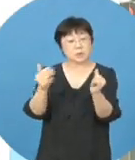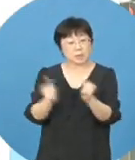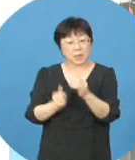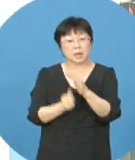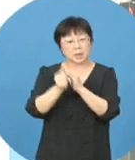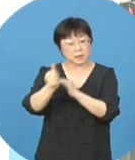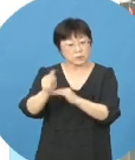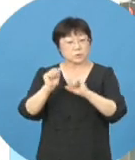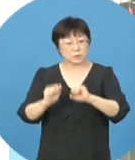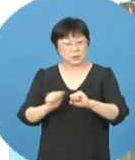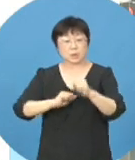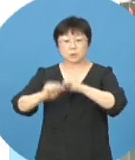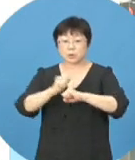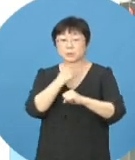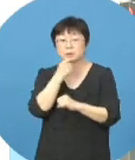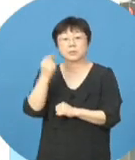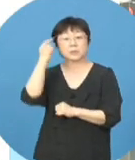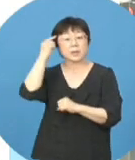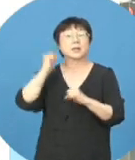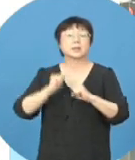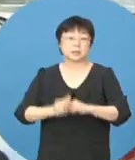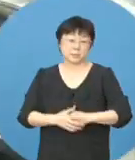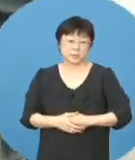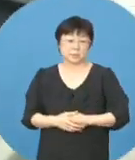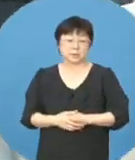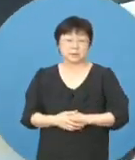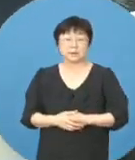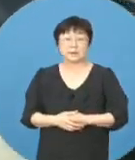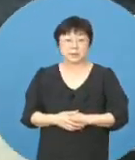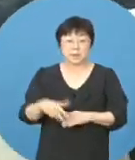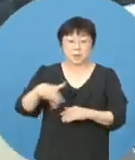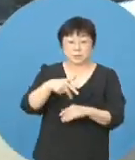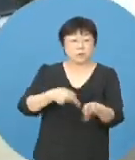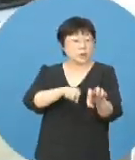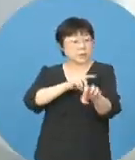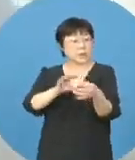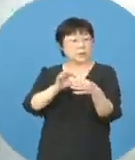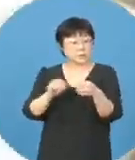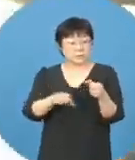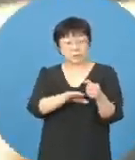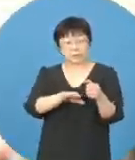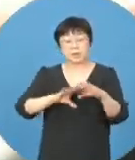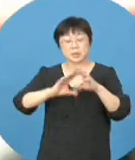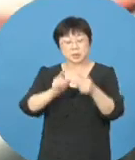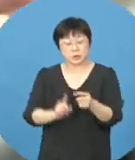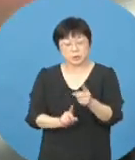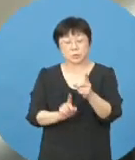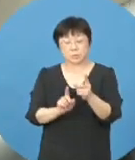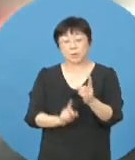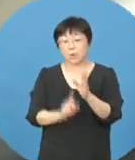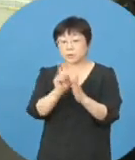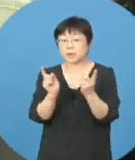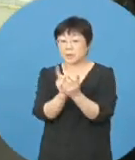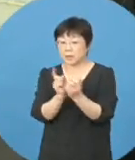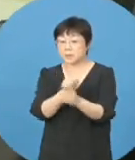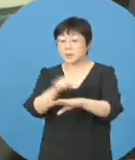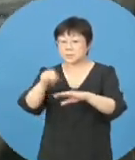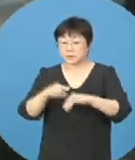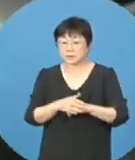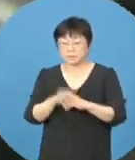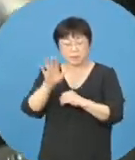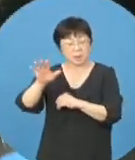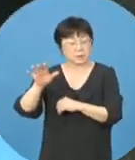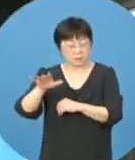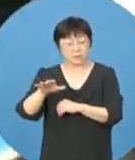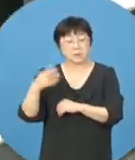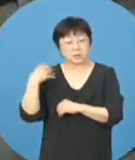をリードするような取り組みを進めたいと考えております。 水素エネルギーによる地球温暖化対策、未来を